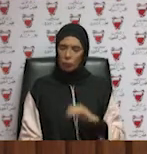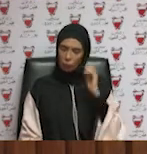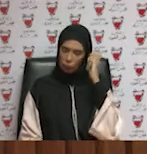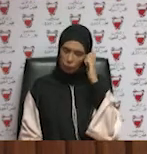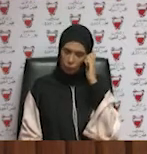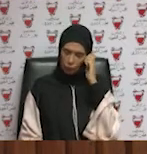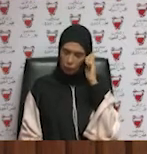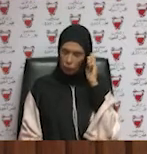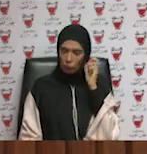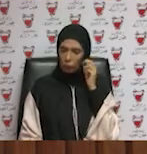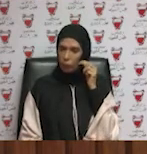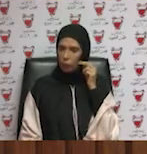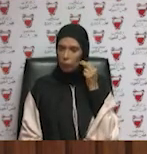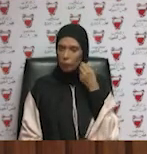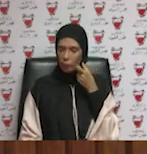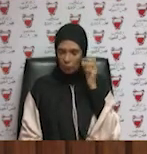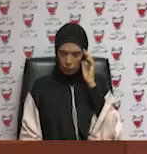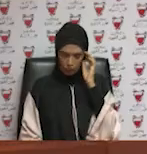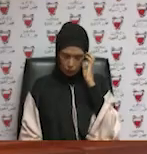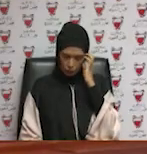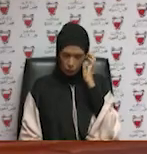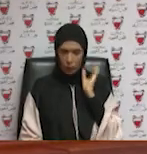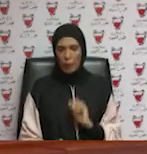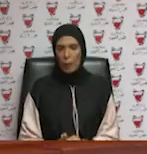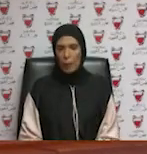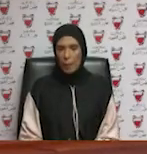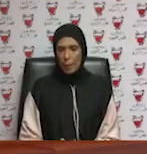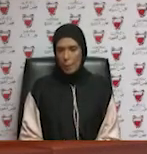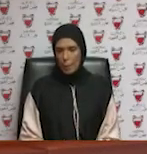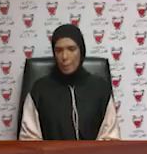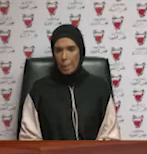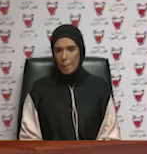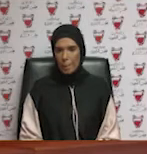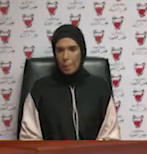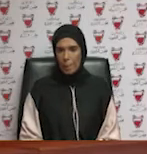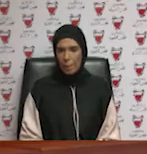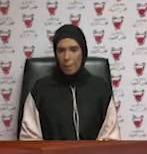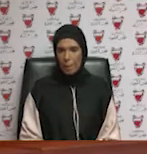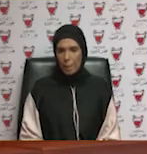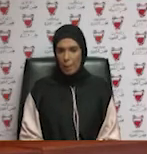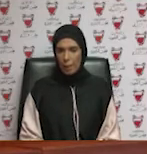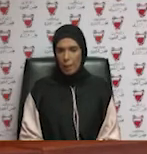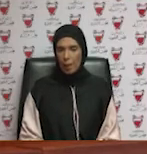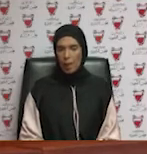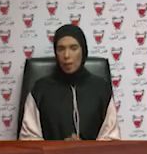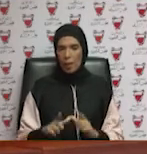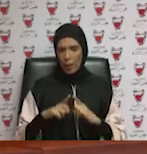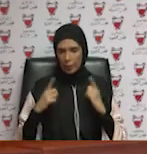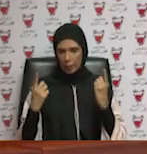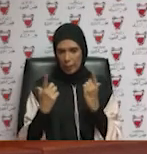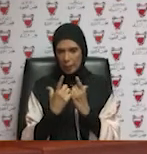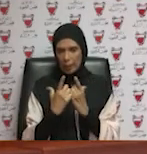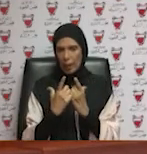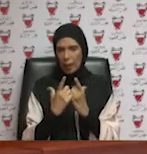الأخ جمال فخرو مرة أخرى. يعني سيد الرئيس، في الواقع الإخوان في تقريرهم ذكروا بالحرف الواحد